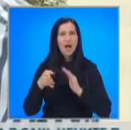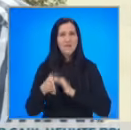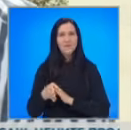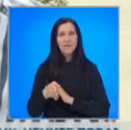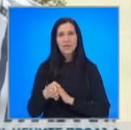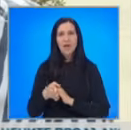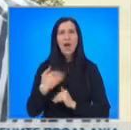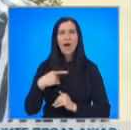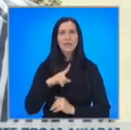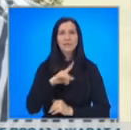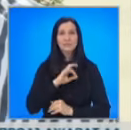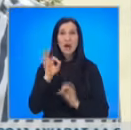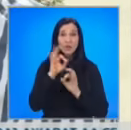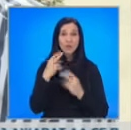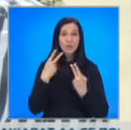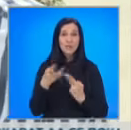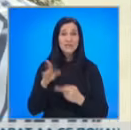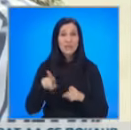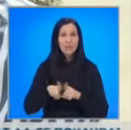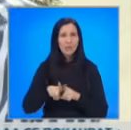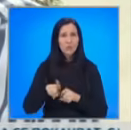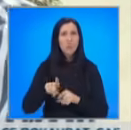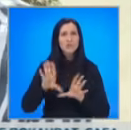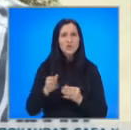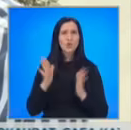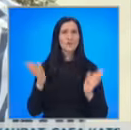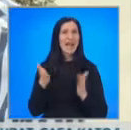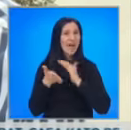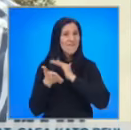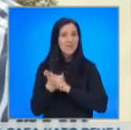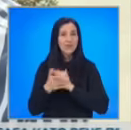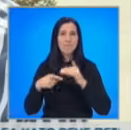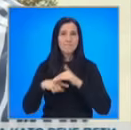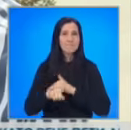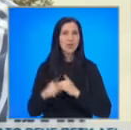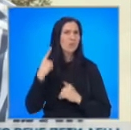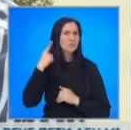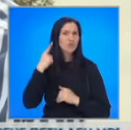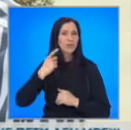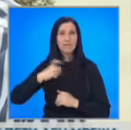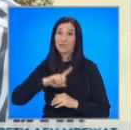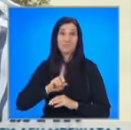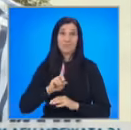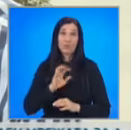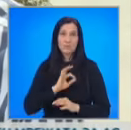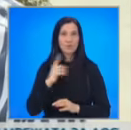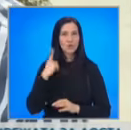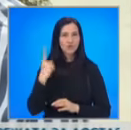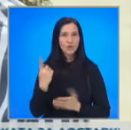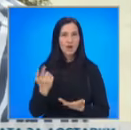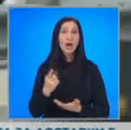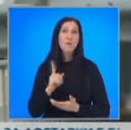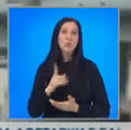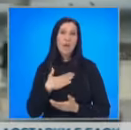И съответно аз не можах нищо да видя, след като те всичко стана вътре в метрото. Чухте ли изстрели? Ни, не можах да, че явно се сложи